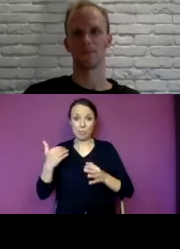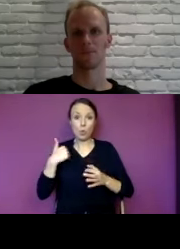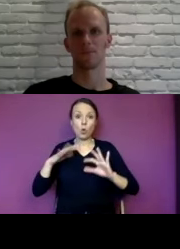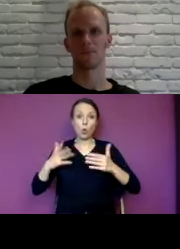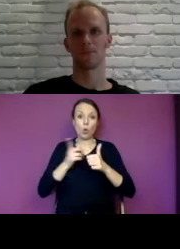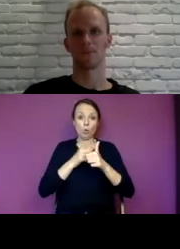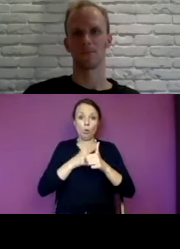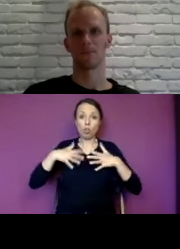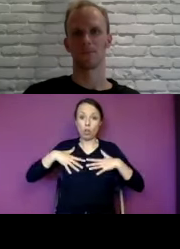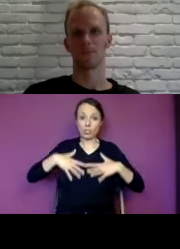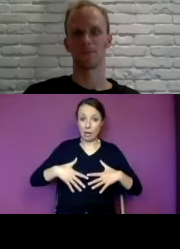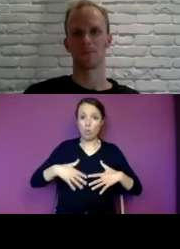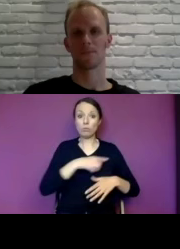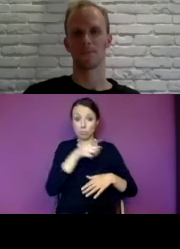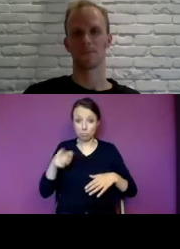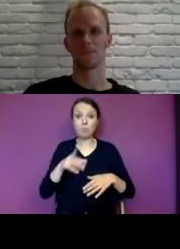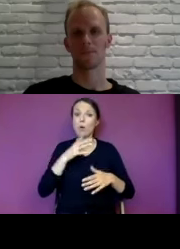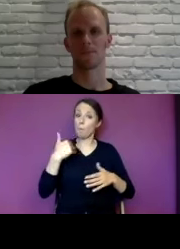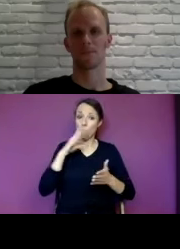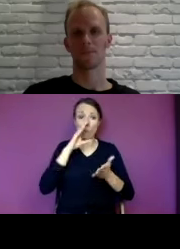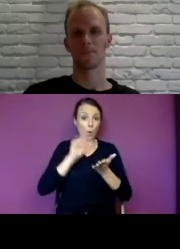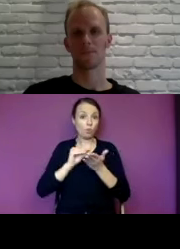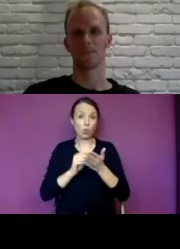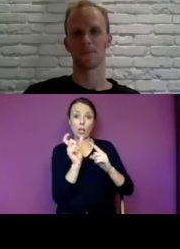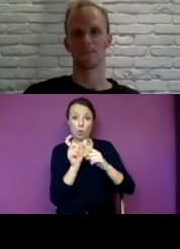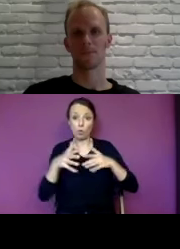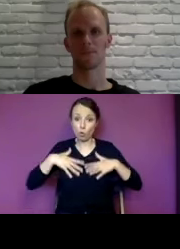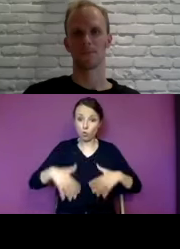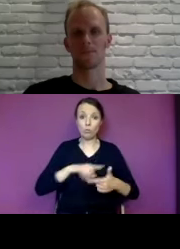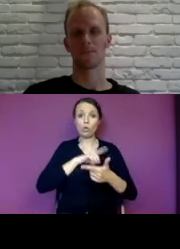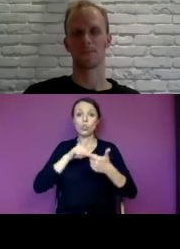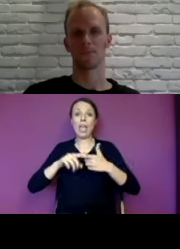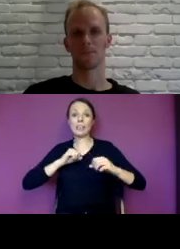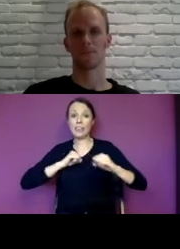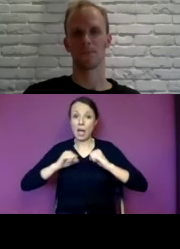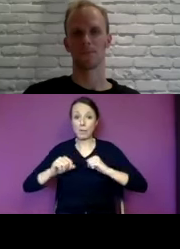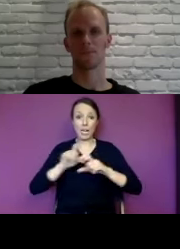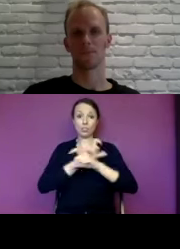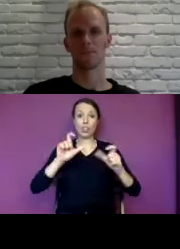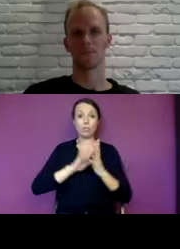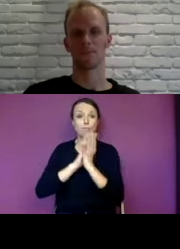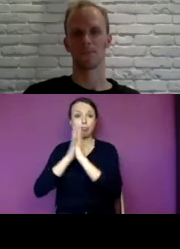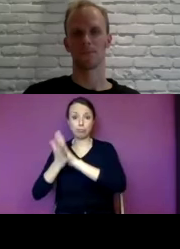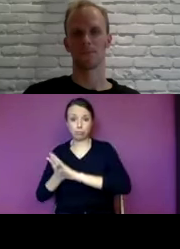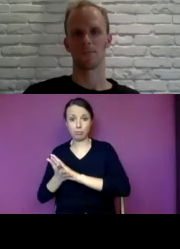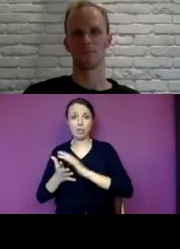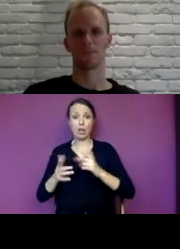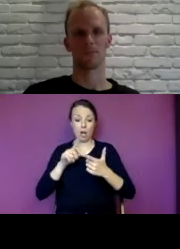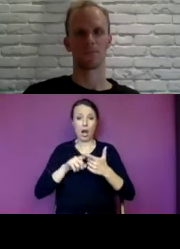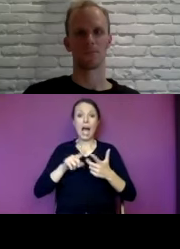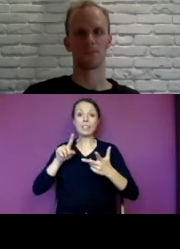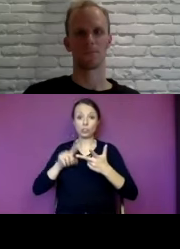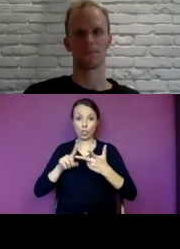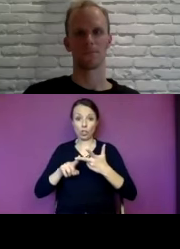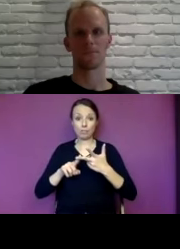to mówią Państwo też o pewnej dynamice, tak, i o czasie, w którym się to wszystko dzieje. No i trzecia rzecz to